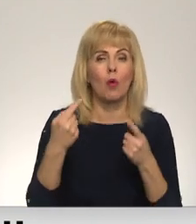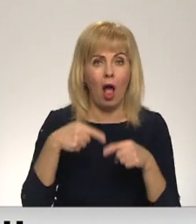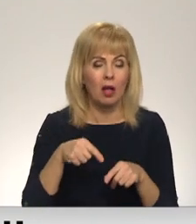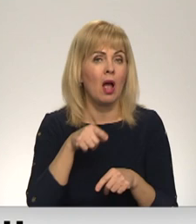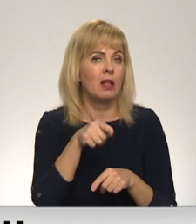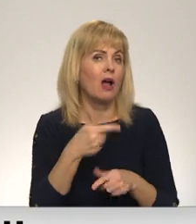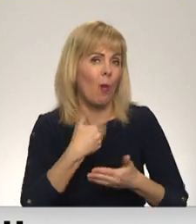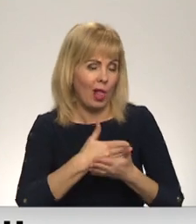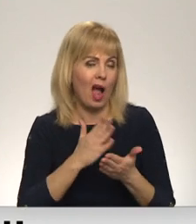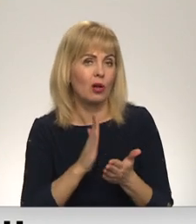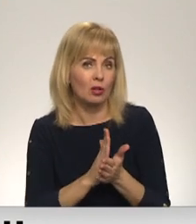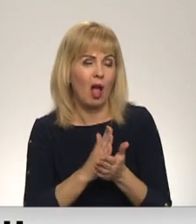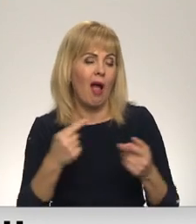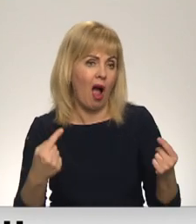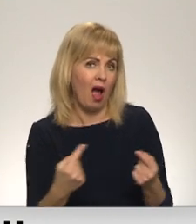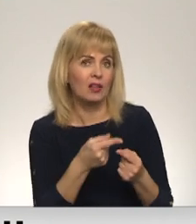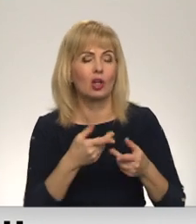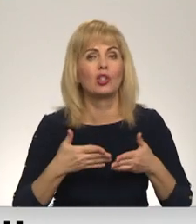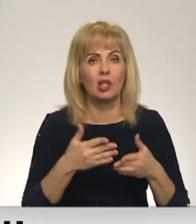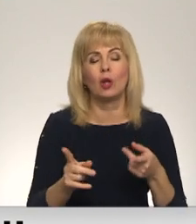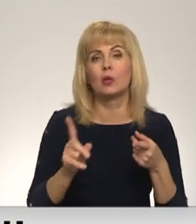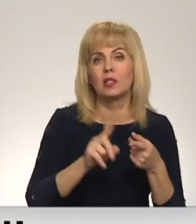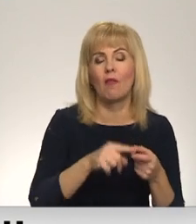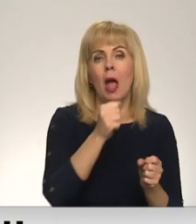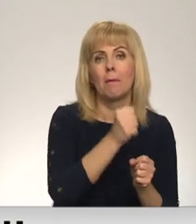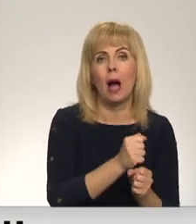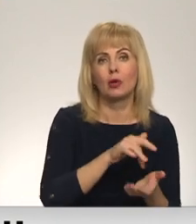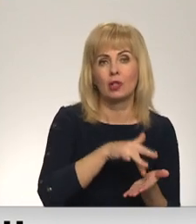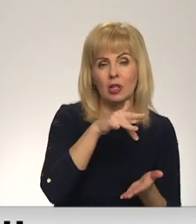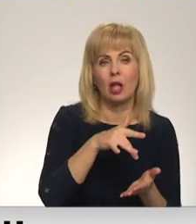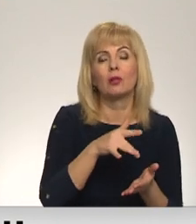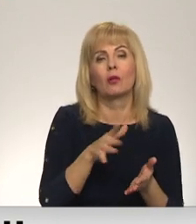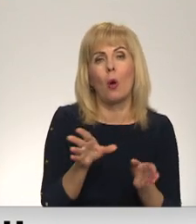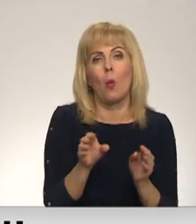tie lielākoties attiekšoties uz ceļiem, kas savieno pagasta centrus ar novadiem.